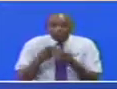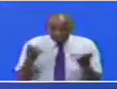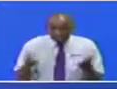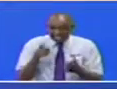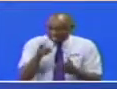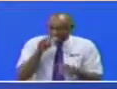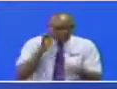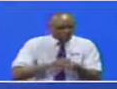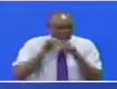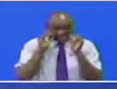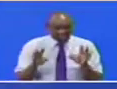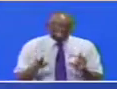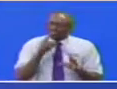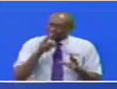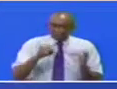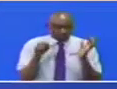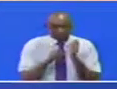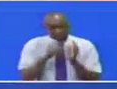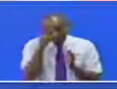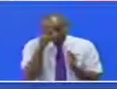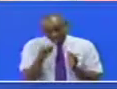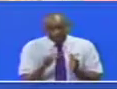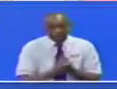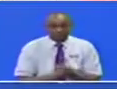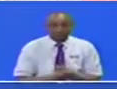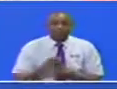hapo sio mzuri. Bado tuko kwa 50s. Na